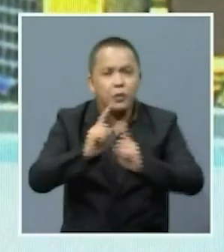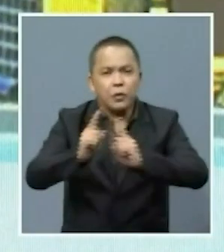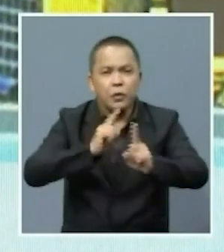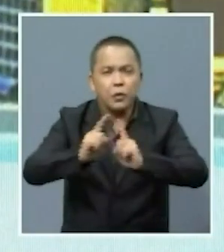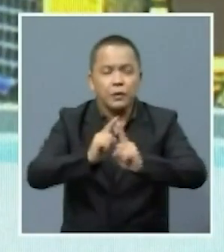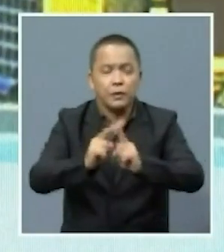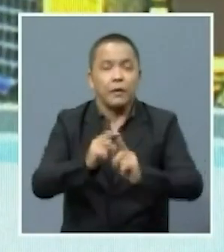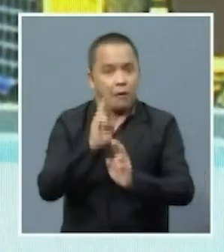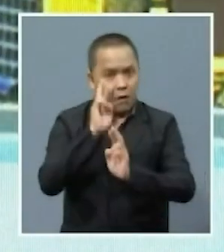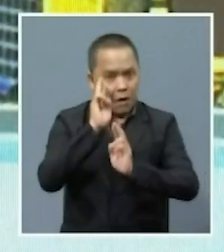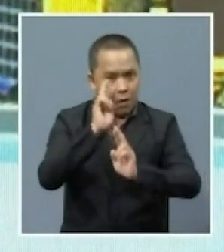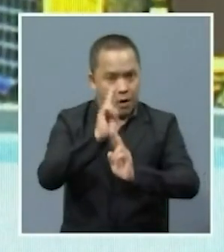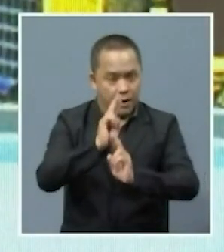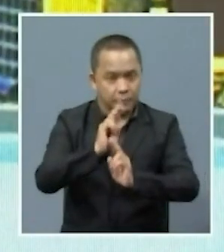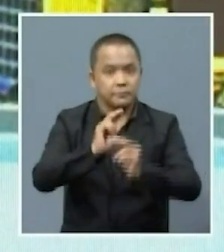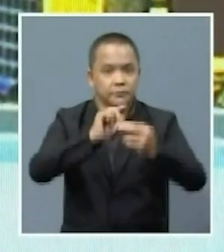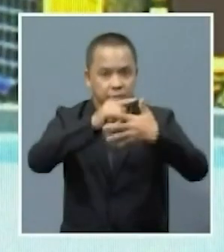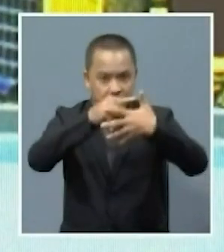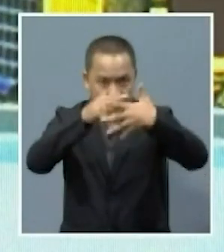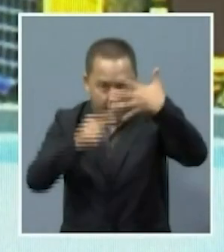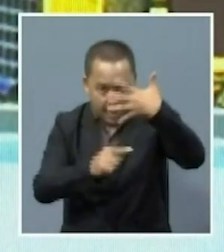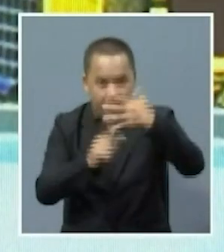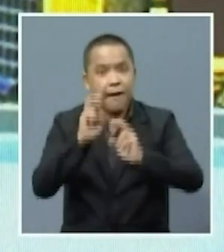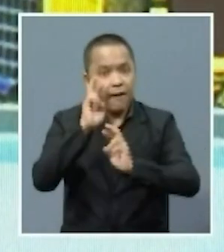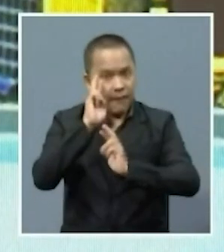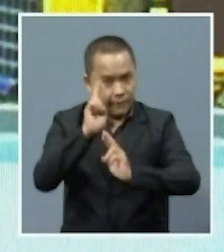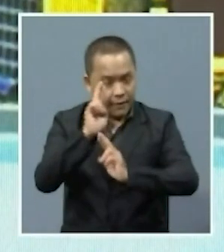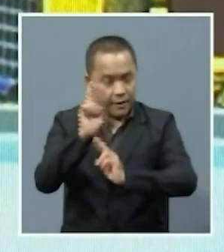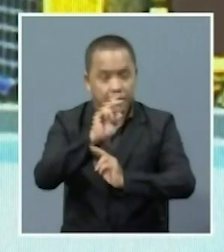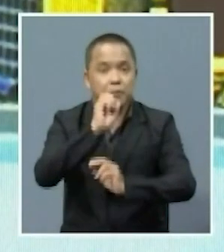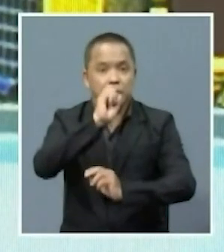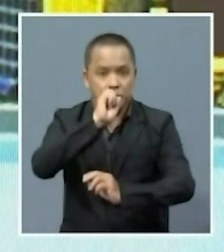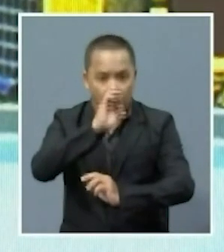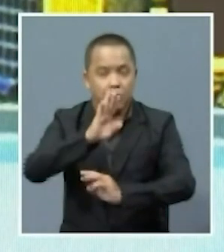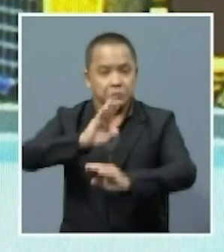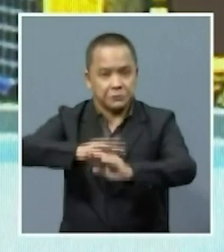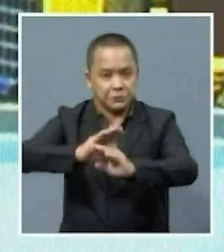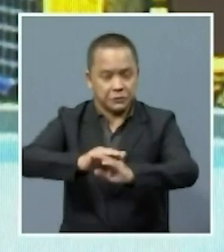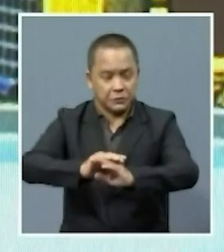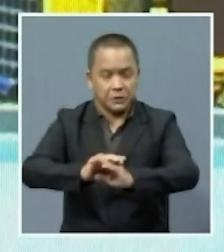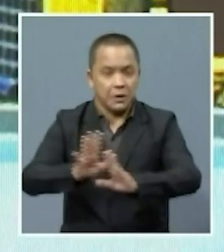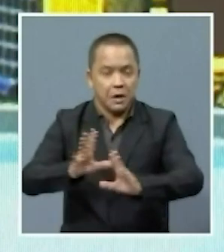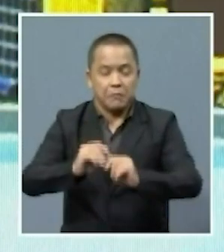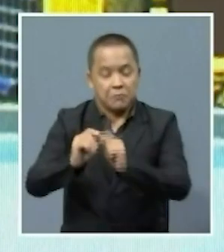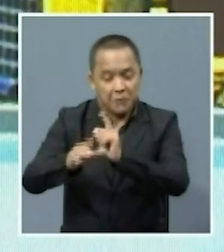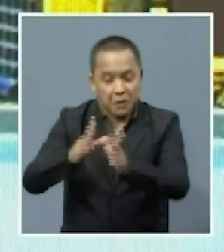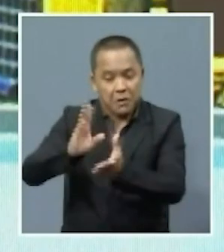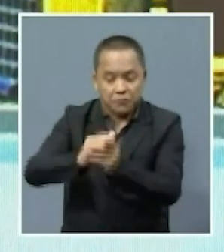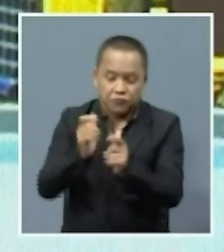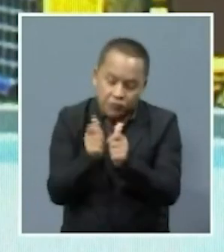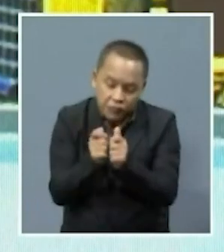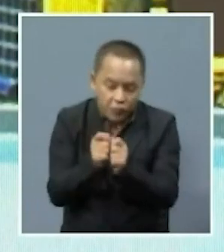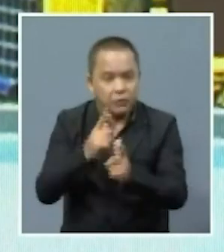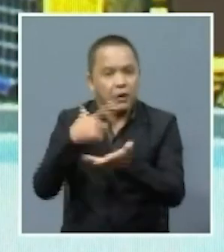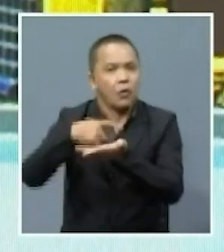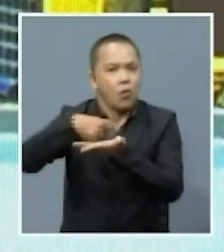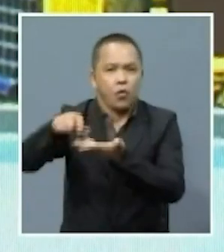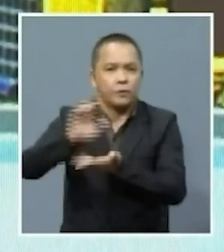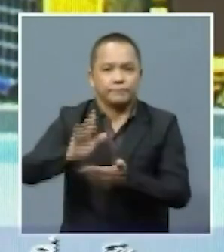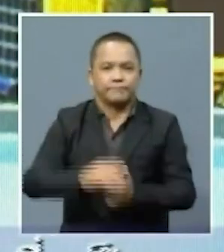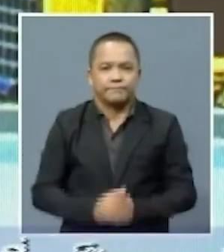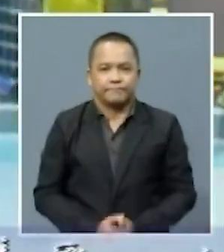คะต้องระวัง5บัญชีโซเชียลอันตรายค่ะท่านบอกเลยนะคะต้องไม่รับแอดไม่แชทไม่โอนเงิน